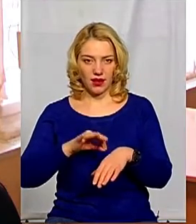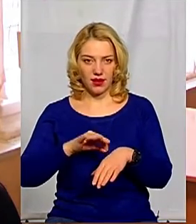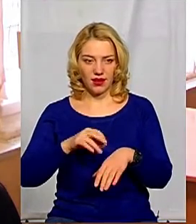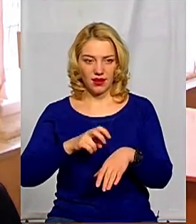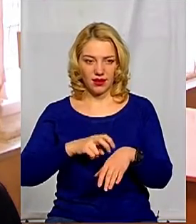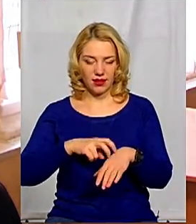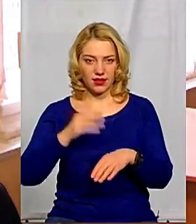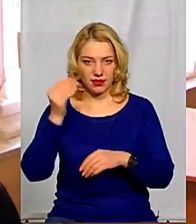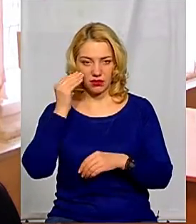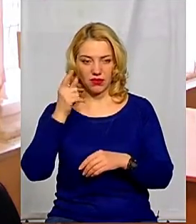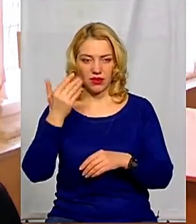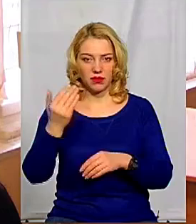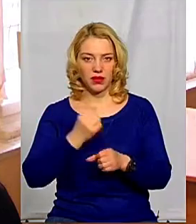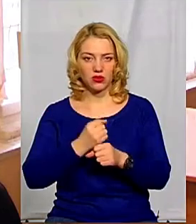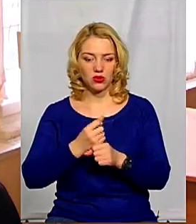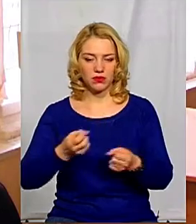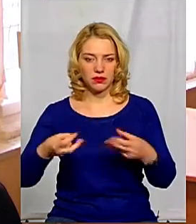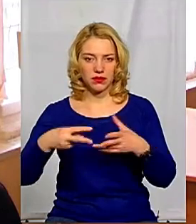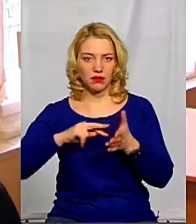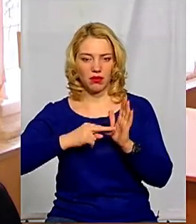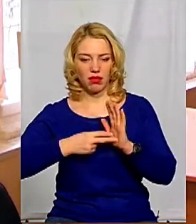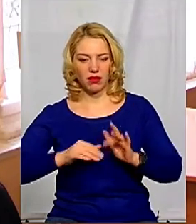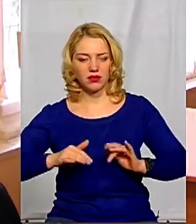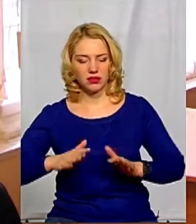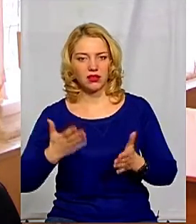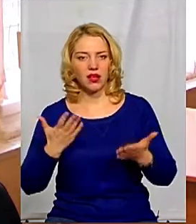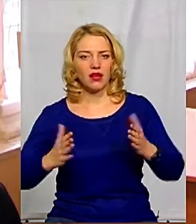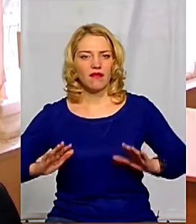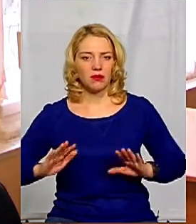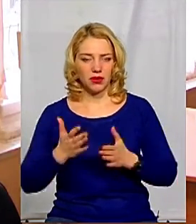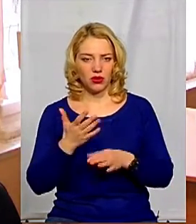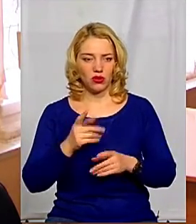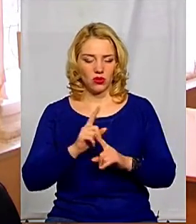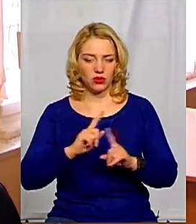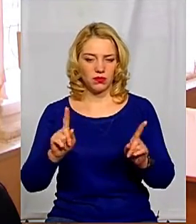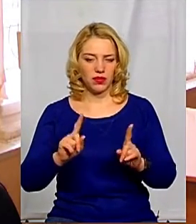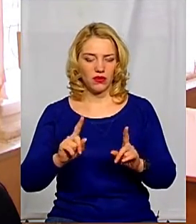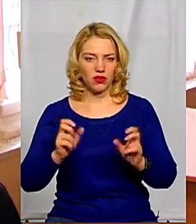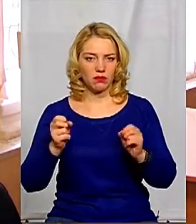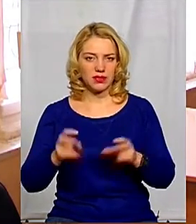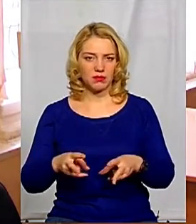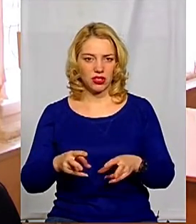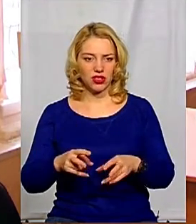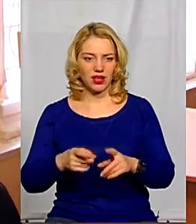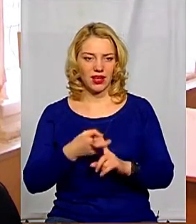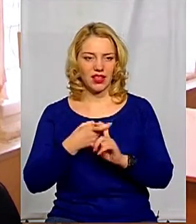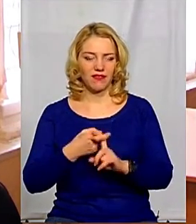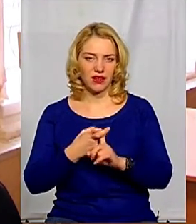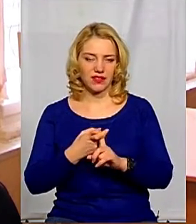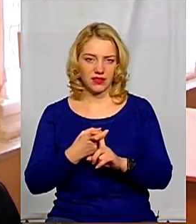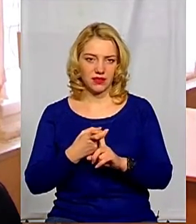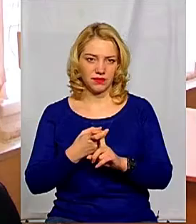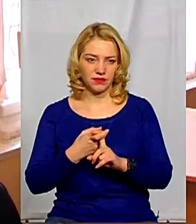працює по передбаченому плану дій на випадок отаких особливо небезпечних інфекцій і алгоритму.